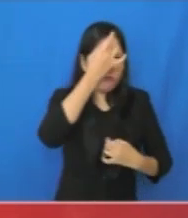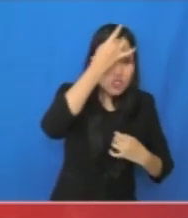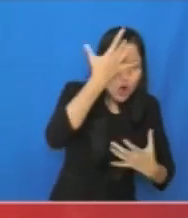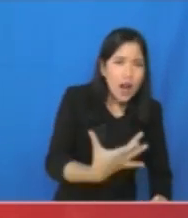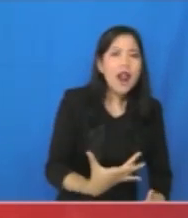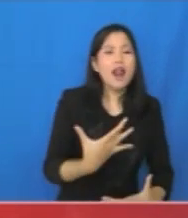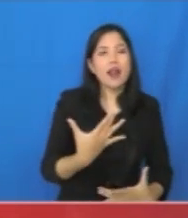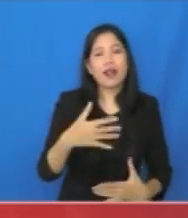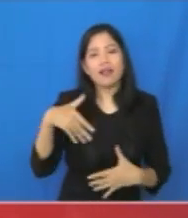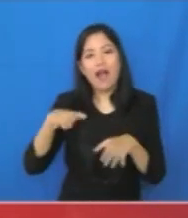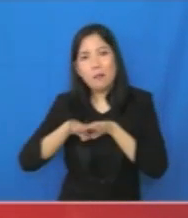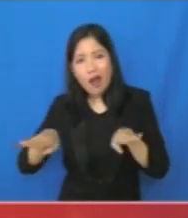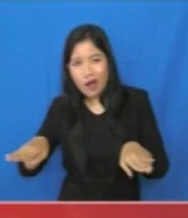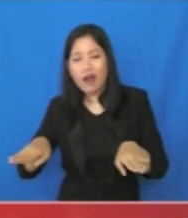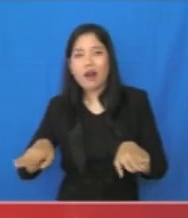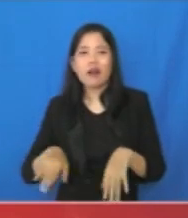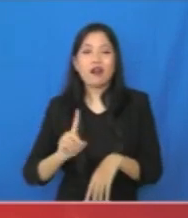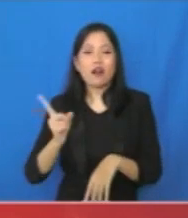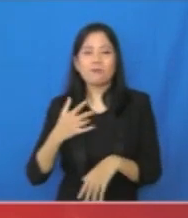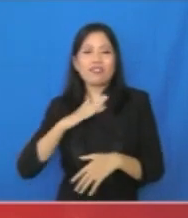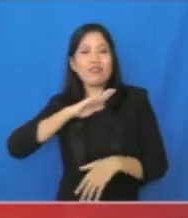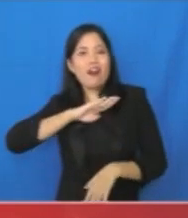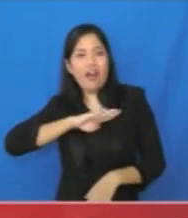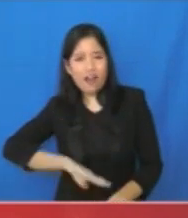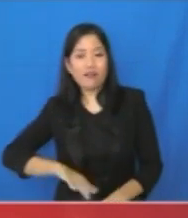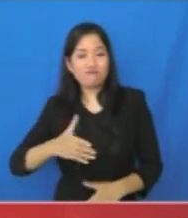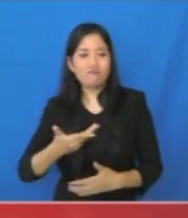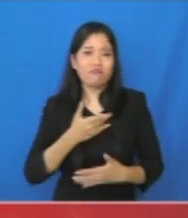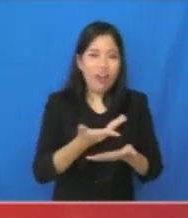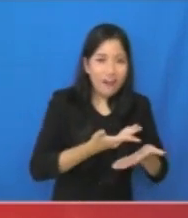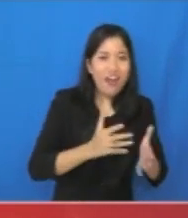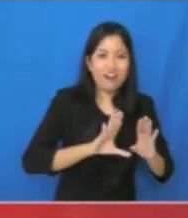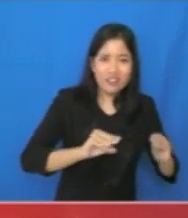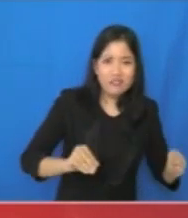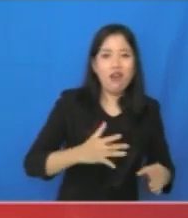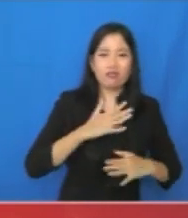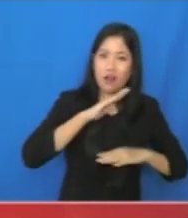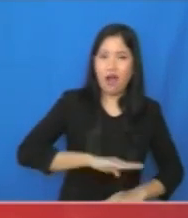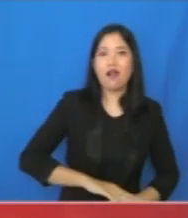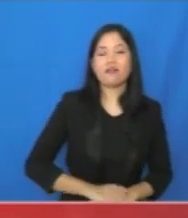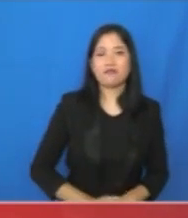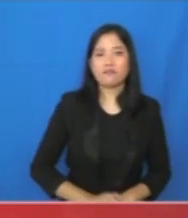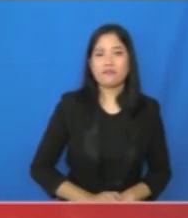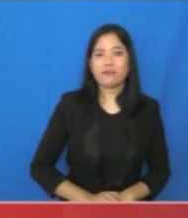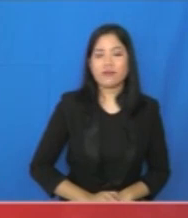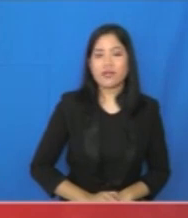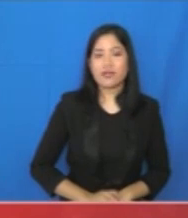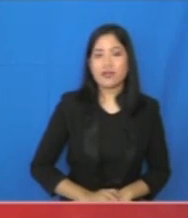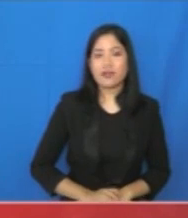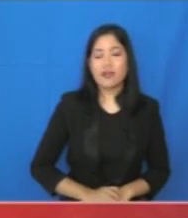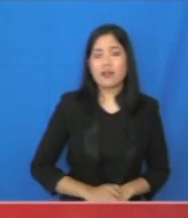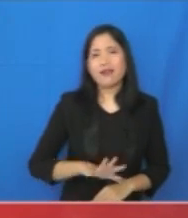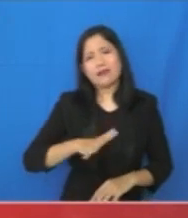lebih aman lebih menang memberikan layanan hampir 18000